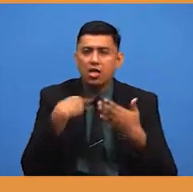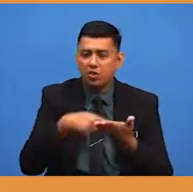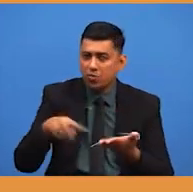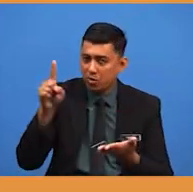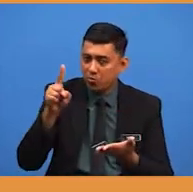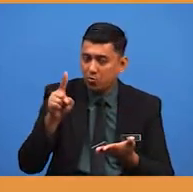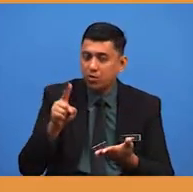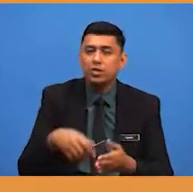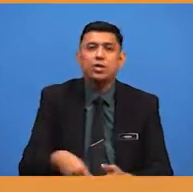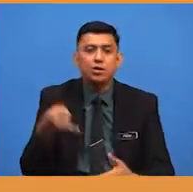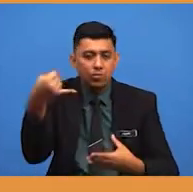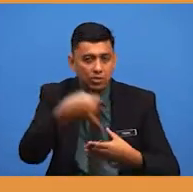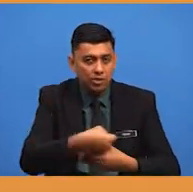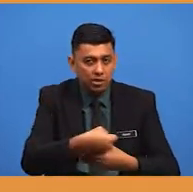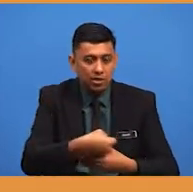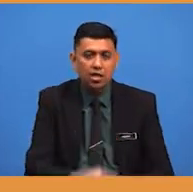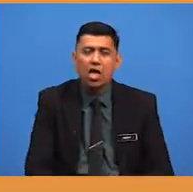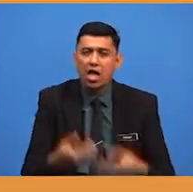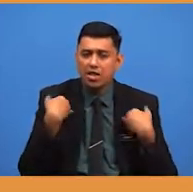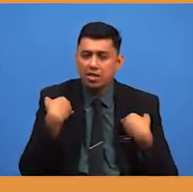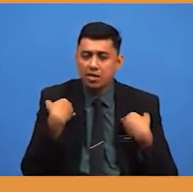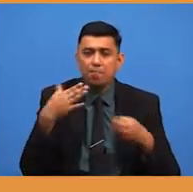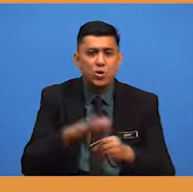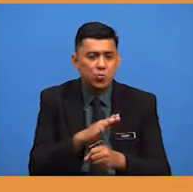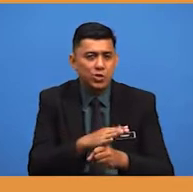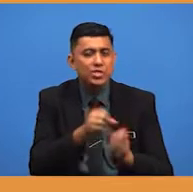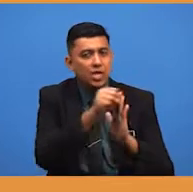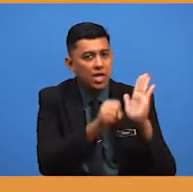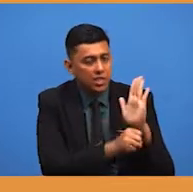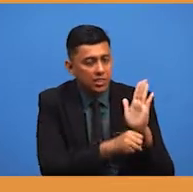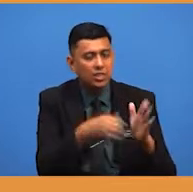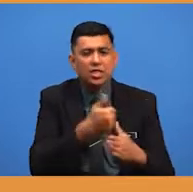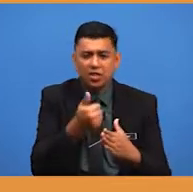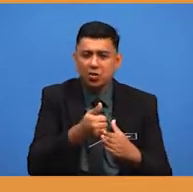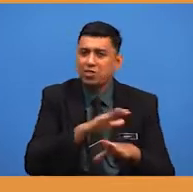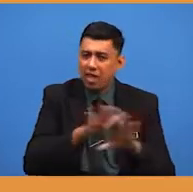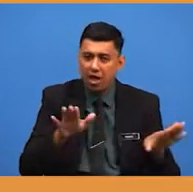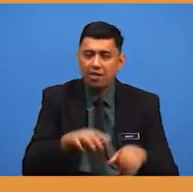yang dimasukkan memenuhi syarat atau sebaliknya.